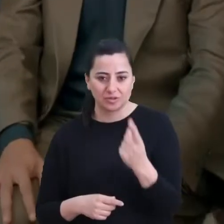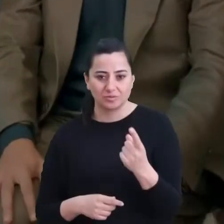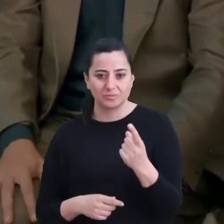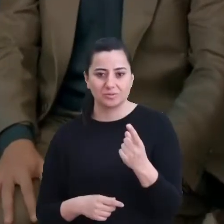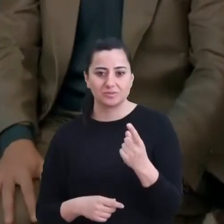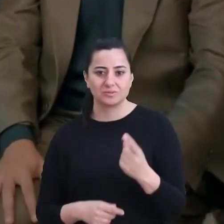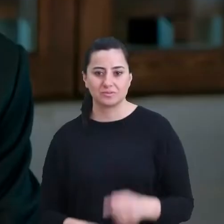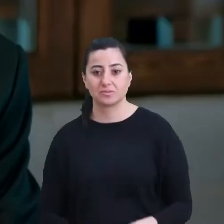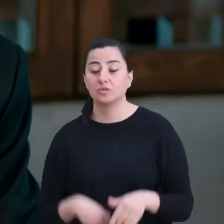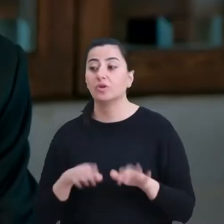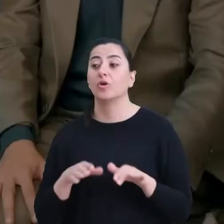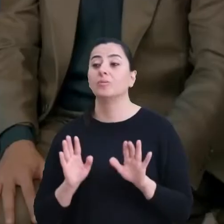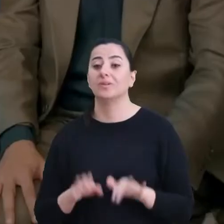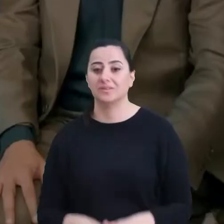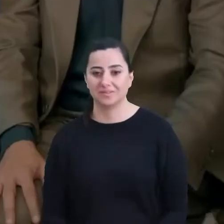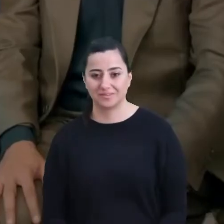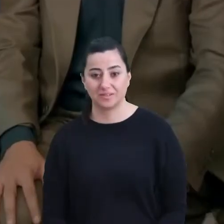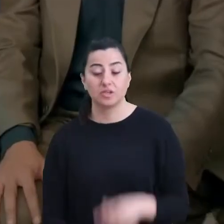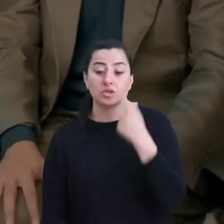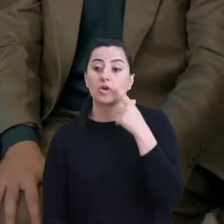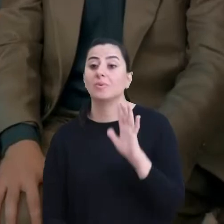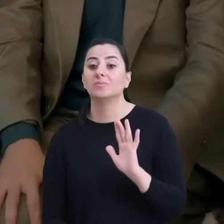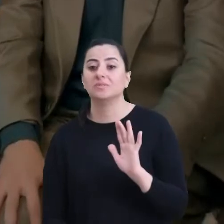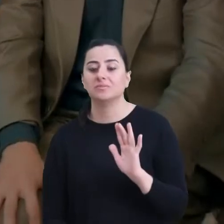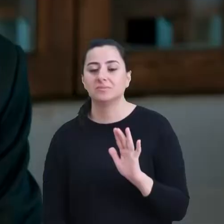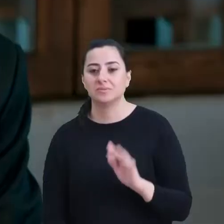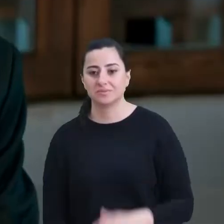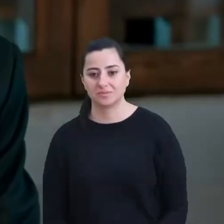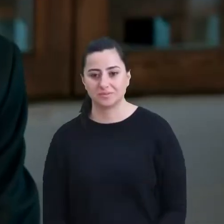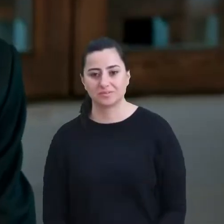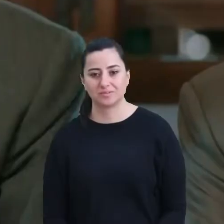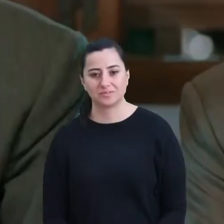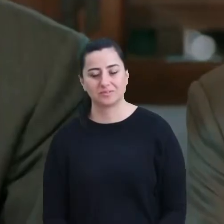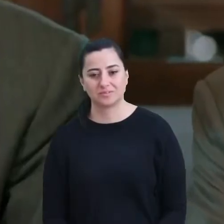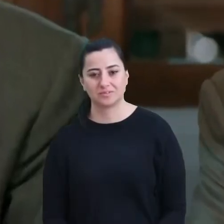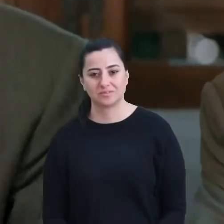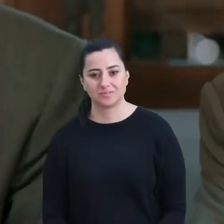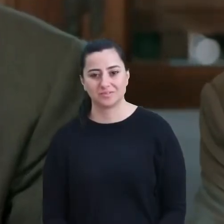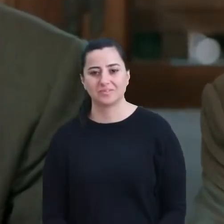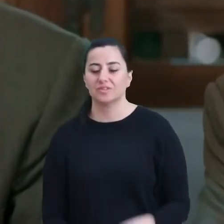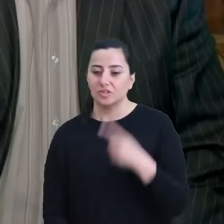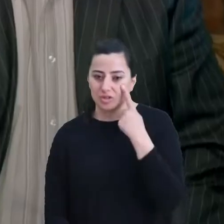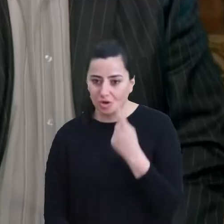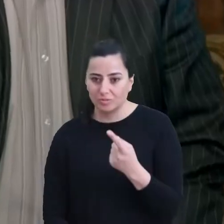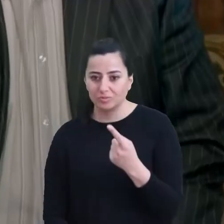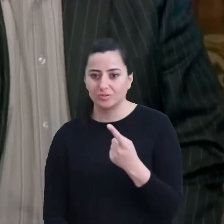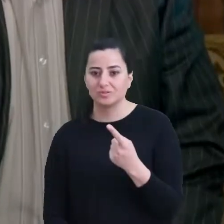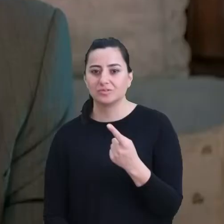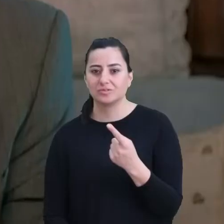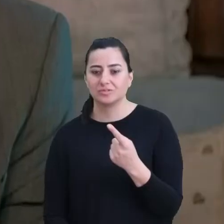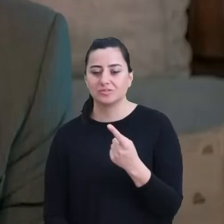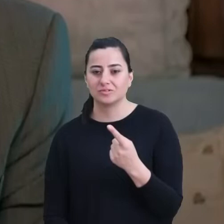dürttü. Kaldırdığı kaşlarla görmedi dedi. Görmemiş mi? Süleyman gördü diye başını salladı. Görmüş.